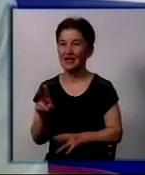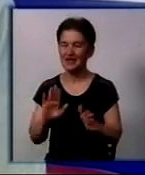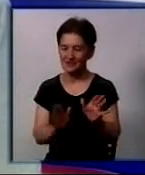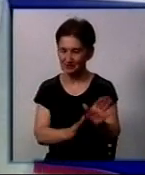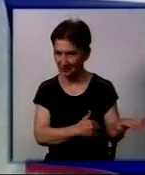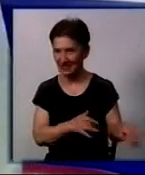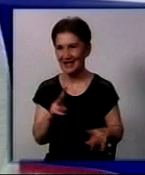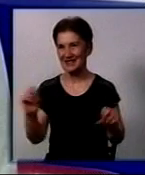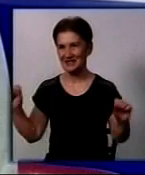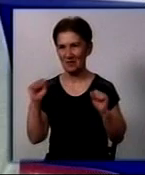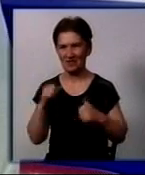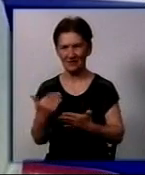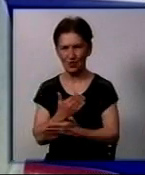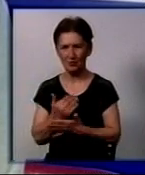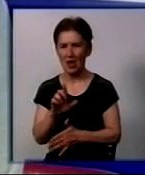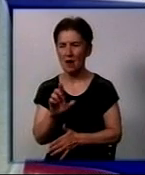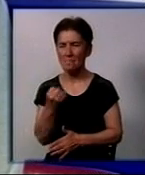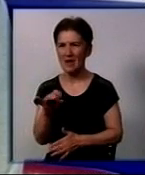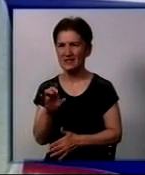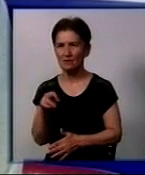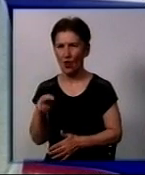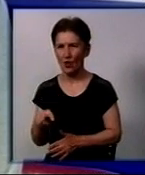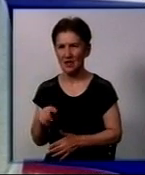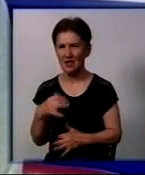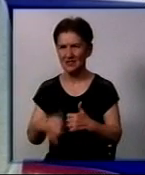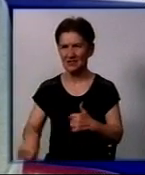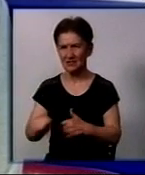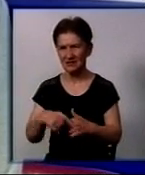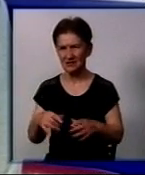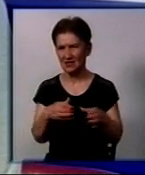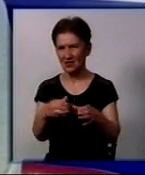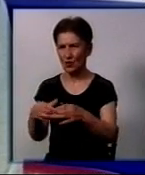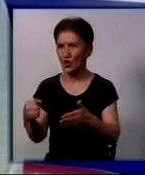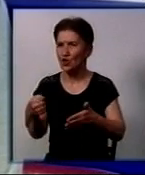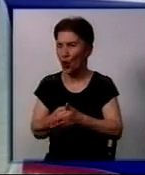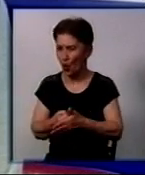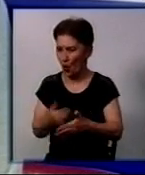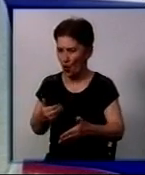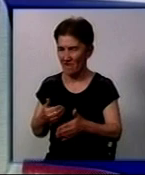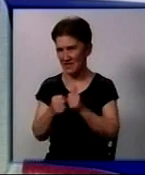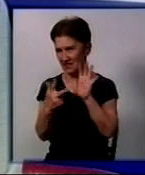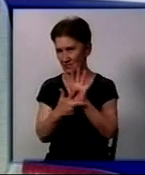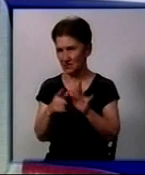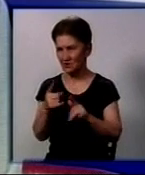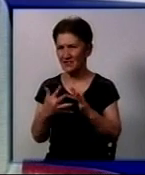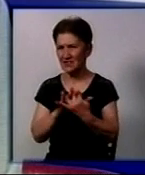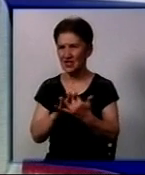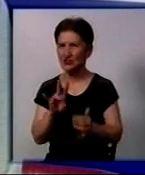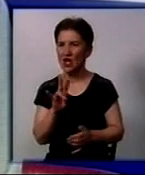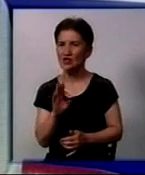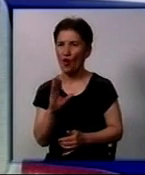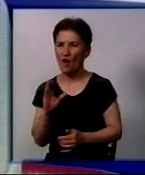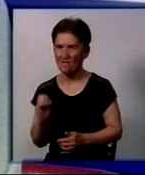новин. Збірна області з бейсболу стала чемпіоном України серед гравців віком до 18 років. Змагання проходили у селищі Новий